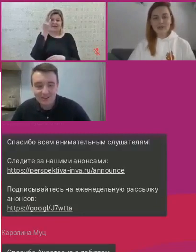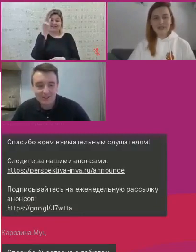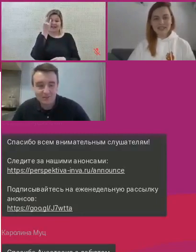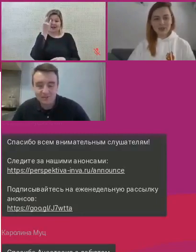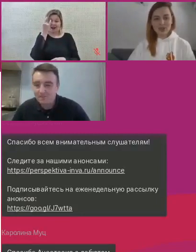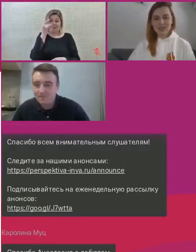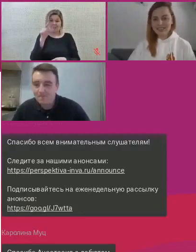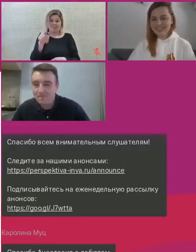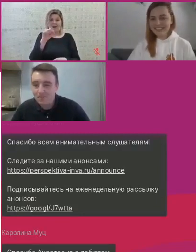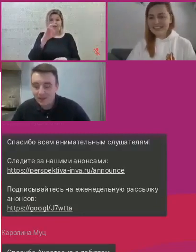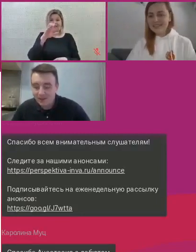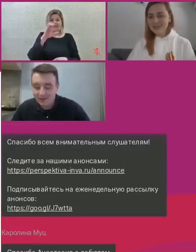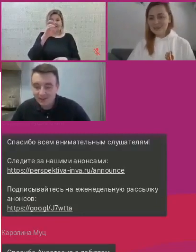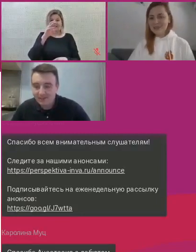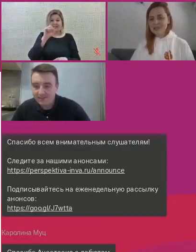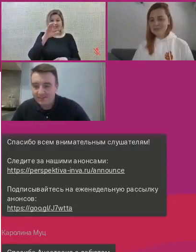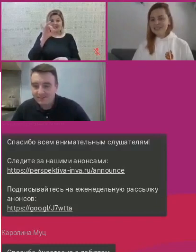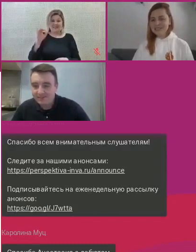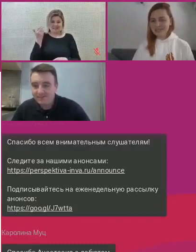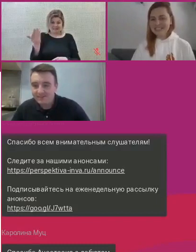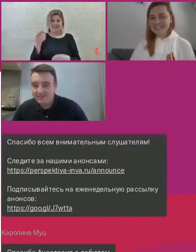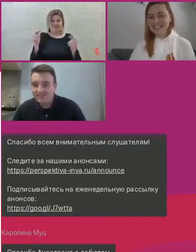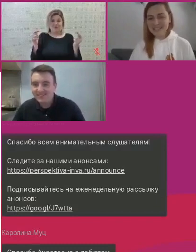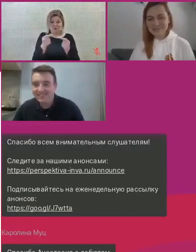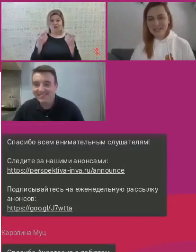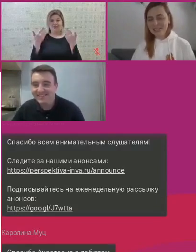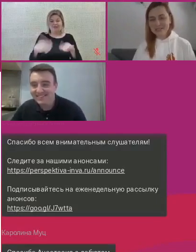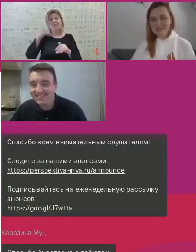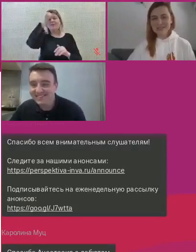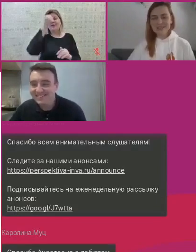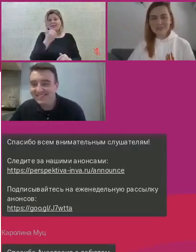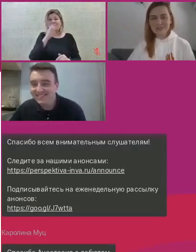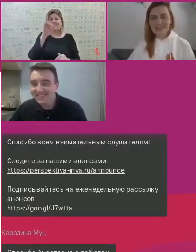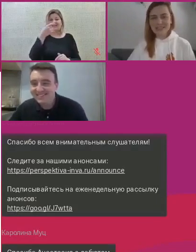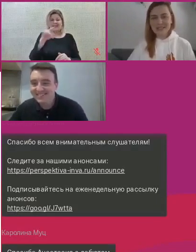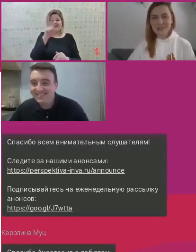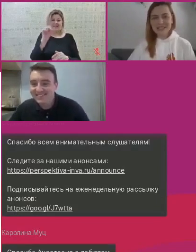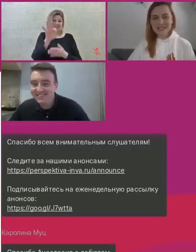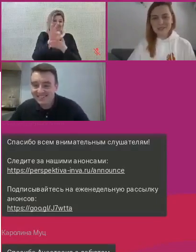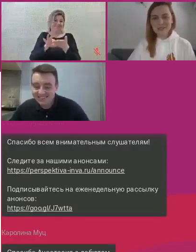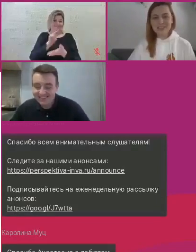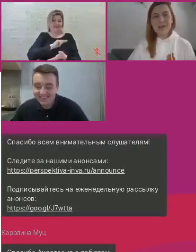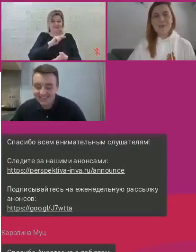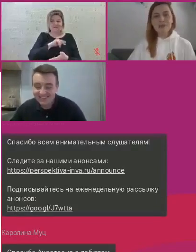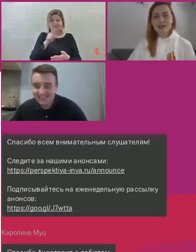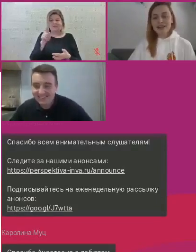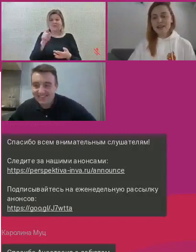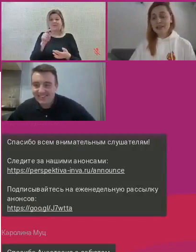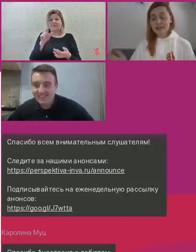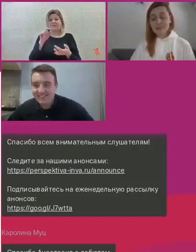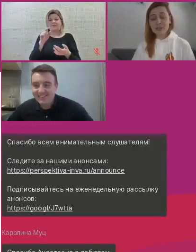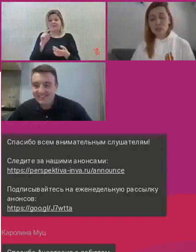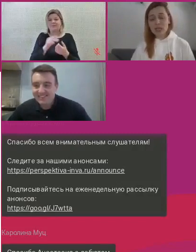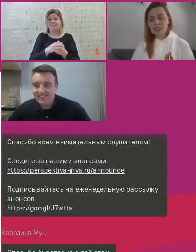быть. Также на... О, да, точно. Угу. Все, спасибо, Сергей, за оперативность. У меня, видимо, интернет подтягивает.